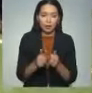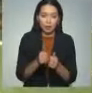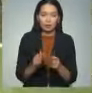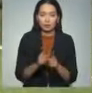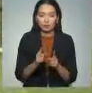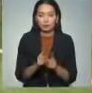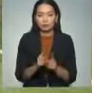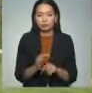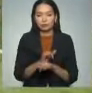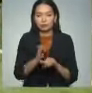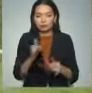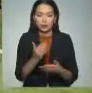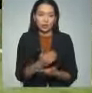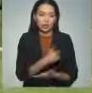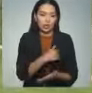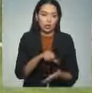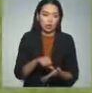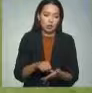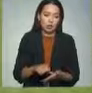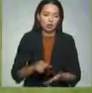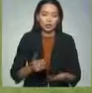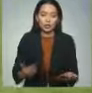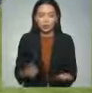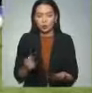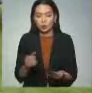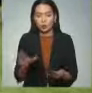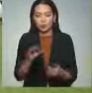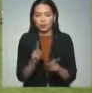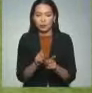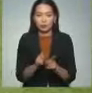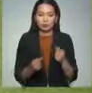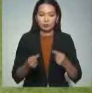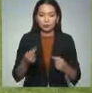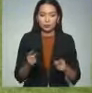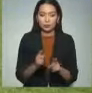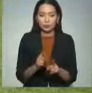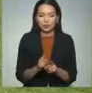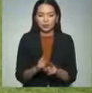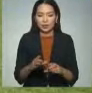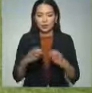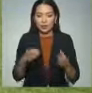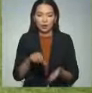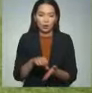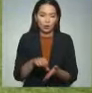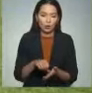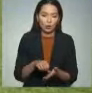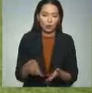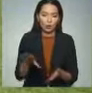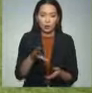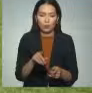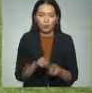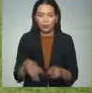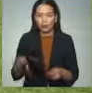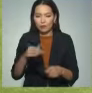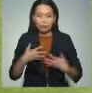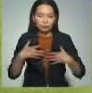все больше желающих поучаствовать. В жизни друзья, а на газоне соперники. И тут уж как на сцене или арене, участники выложились на все